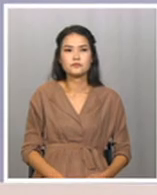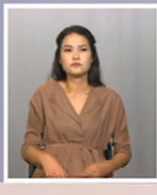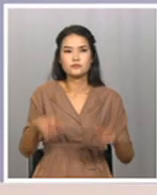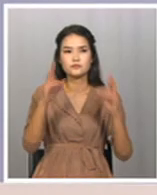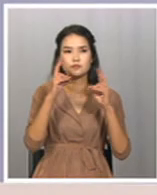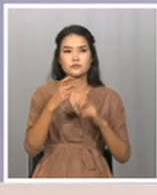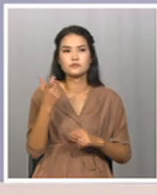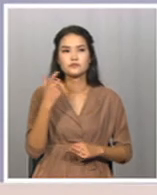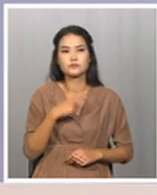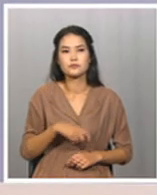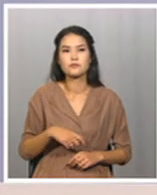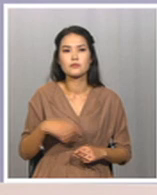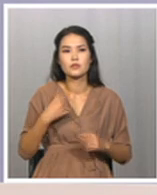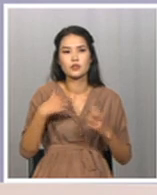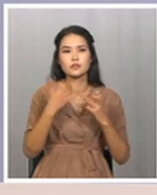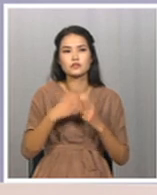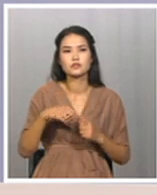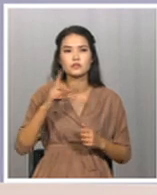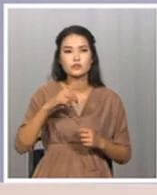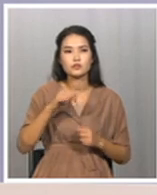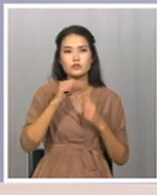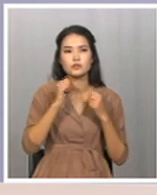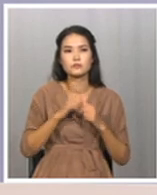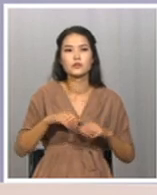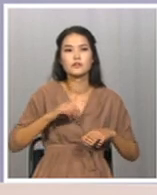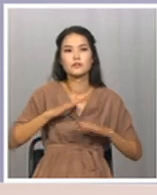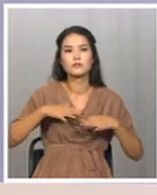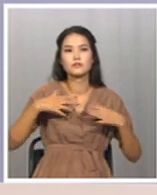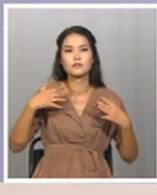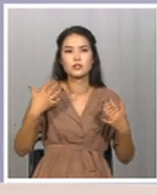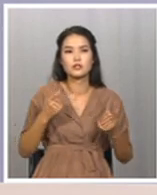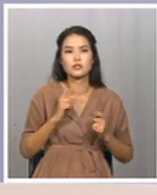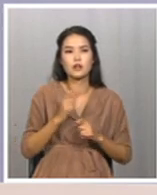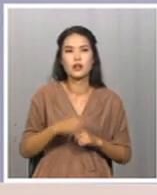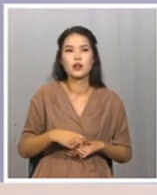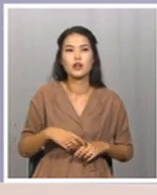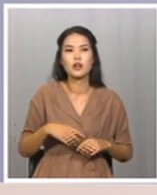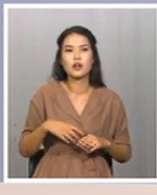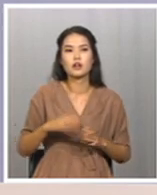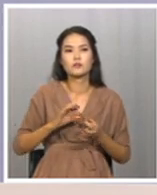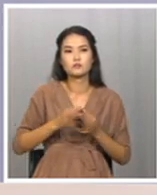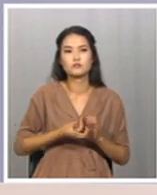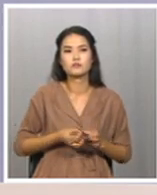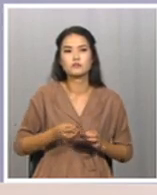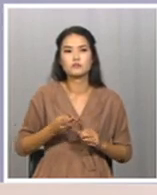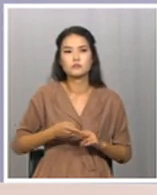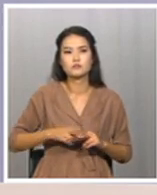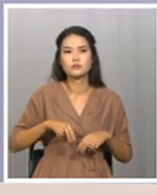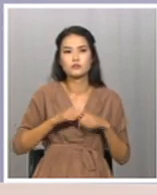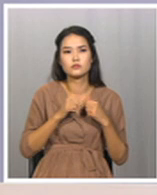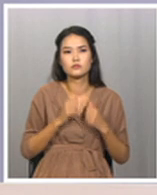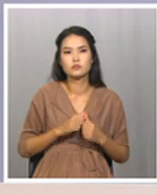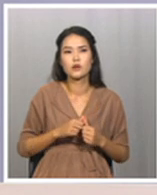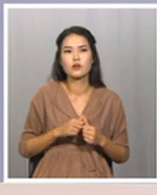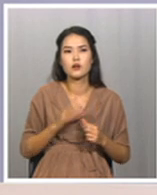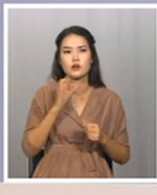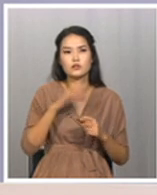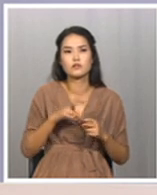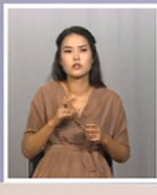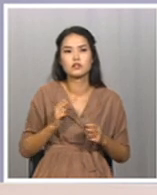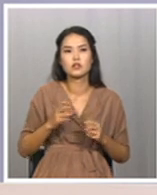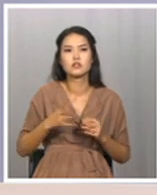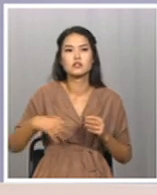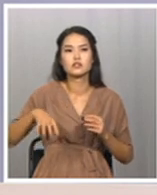Позиция. Я считаю, что любовь – великий дар. Обоснование. Так как любовь – основа